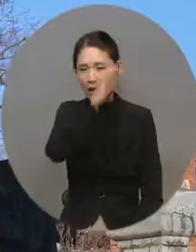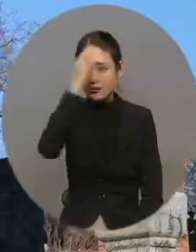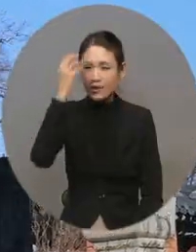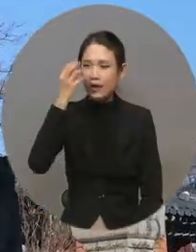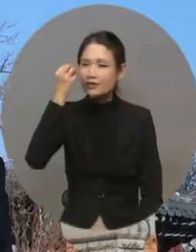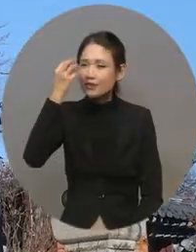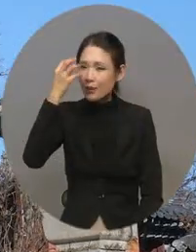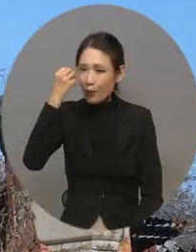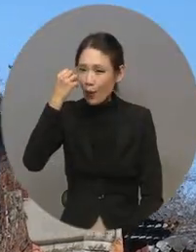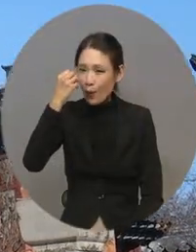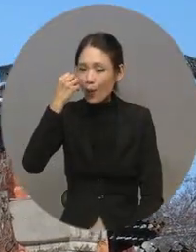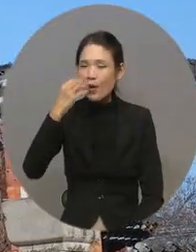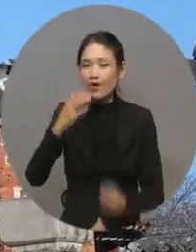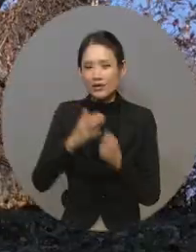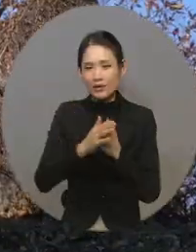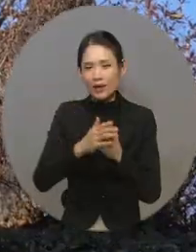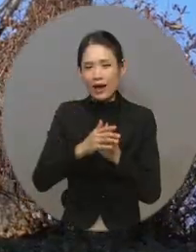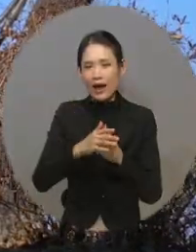아미산입니다.